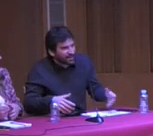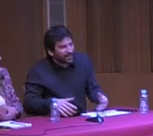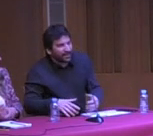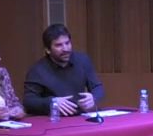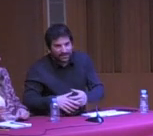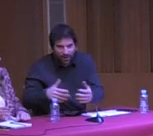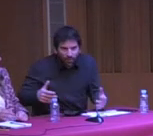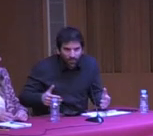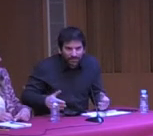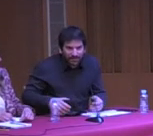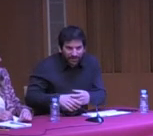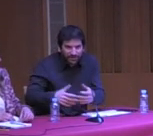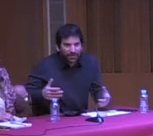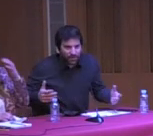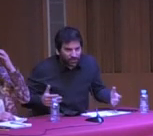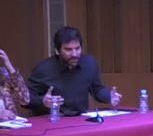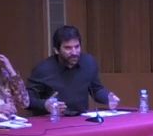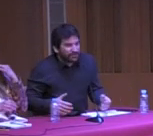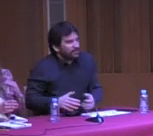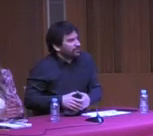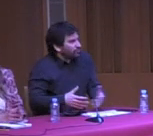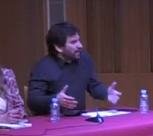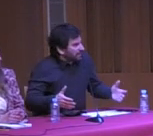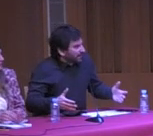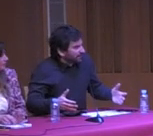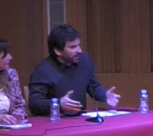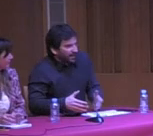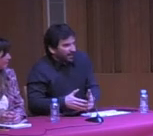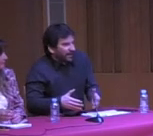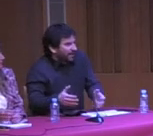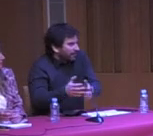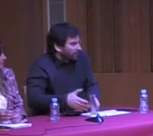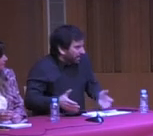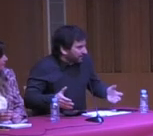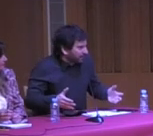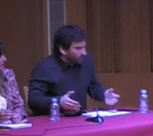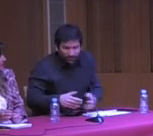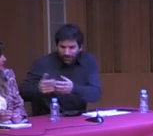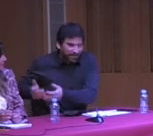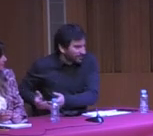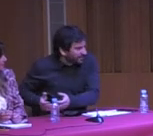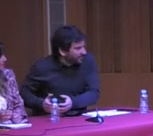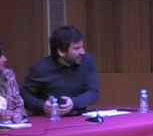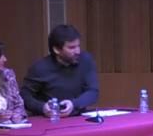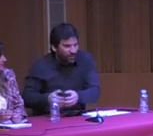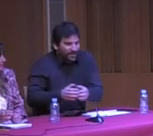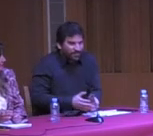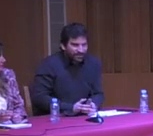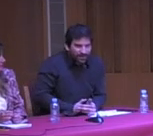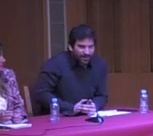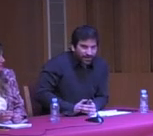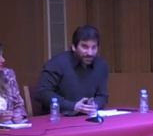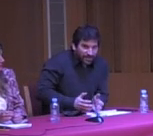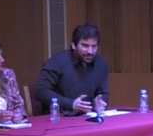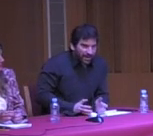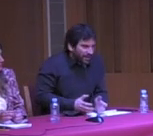que es genera tindrà un bon manteniment, tindrà una bona neteja. Doncs ara mateix, en els plecs actuals, en el plec de jardineria actual i en el plec